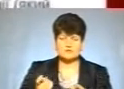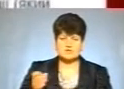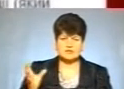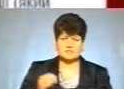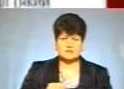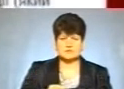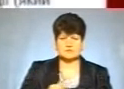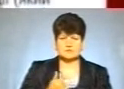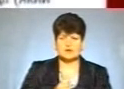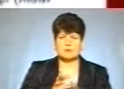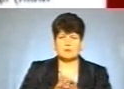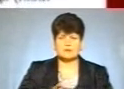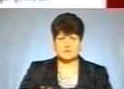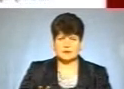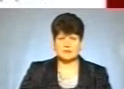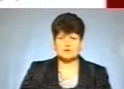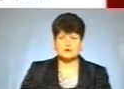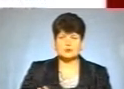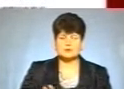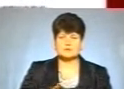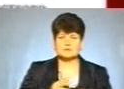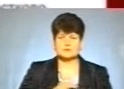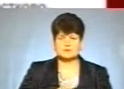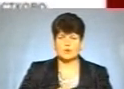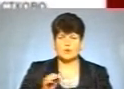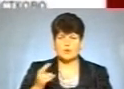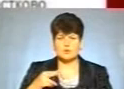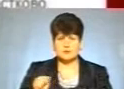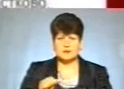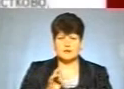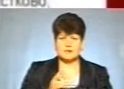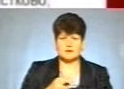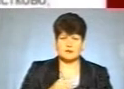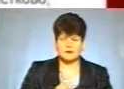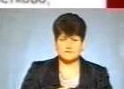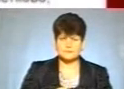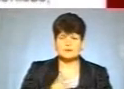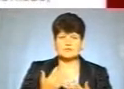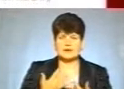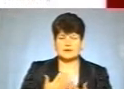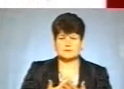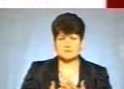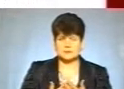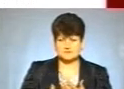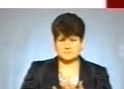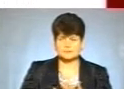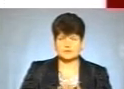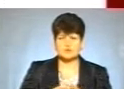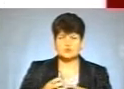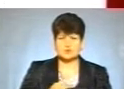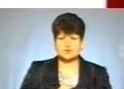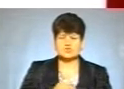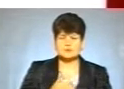профільні міністерства, а також співробітників ОДА і РДА. Ось кілька принципів скорочення.